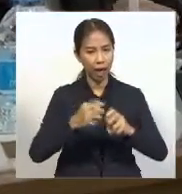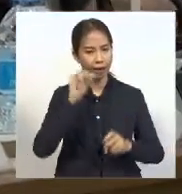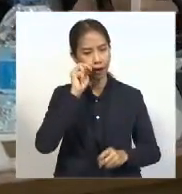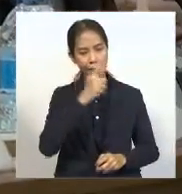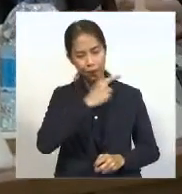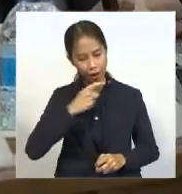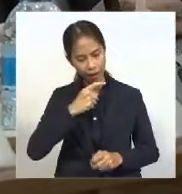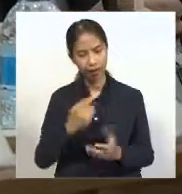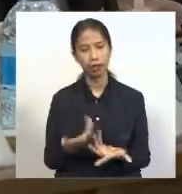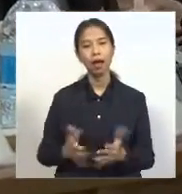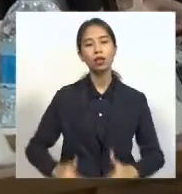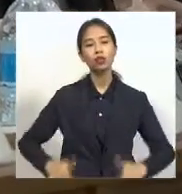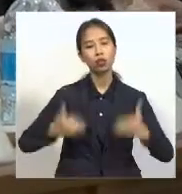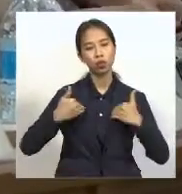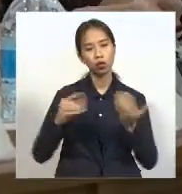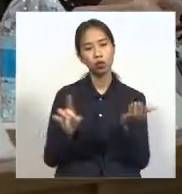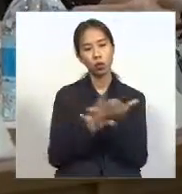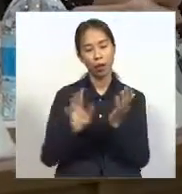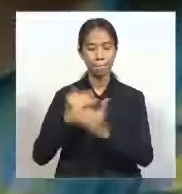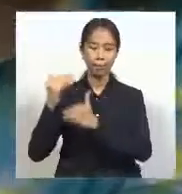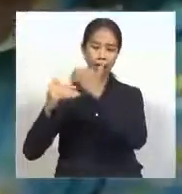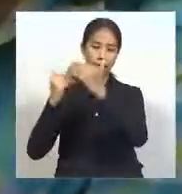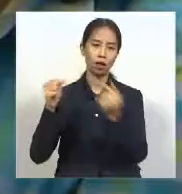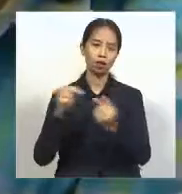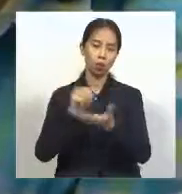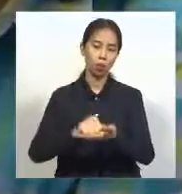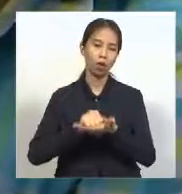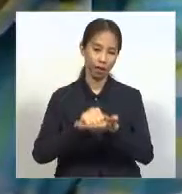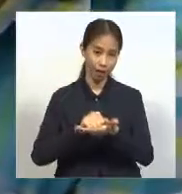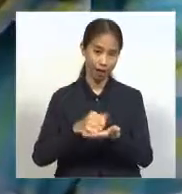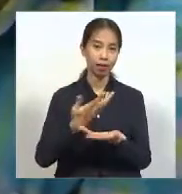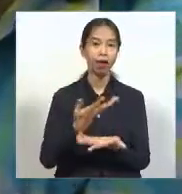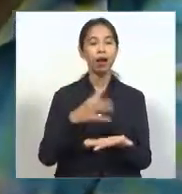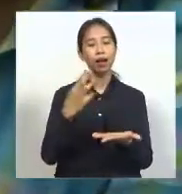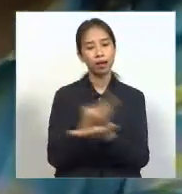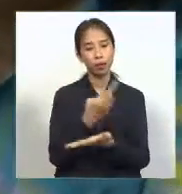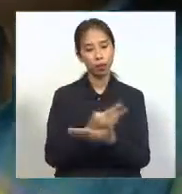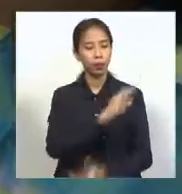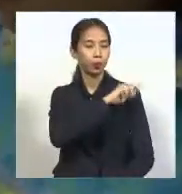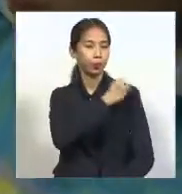ณภาพชีวิตเสนอโครงการพัฒนาระบบบริการสุขภาพโรงพยาบาลราชบุรีครับ